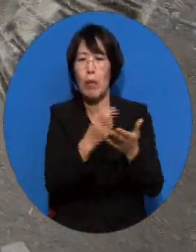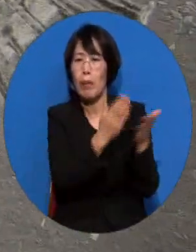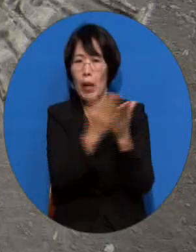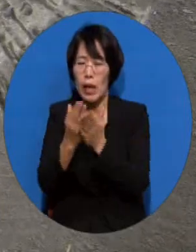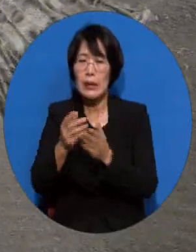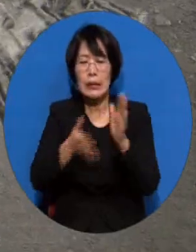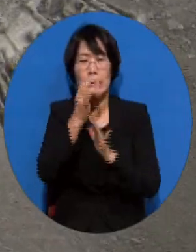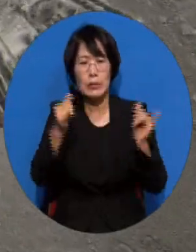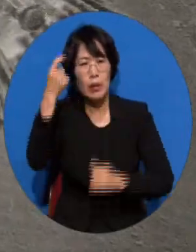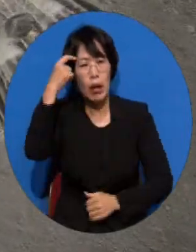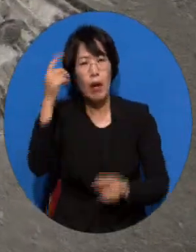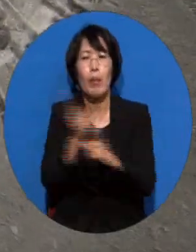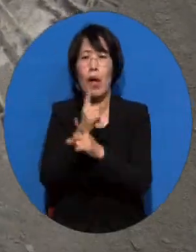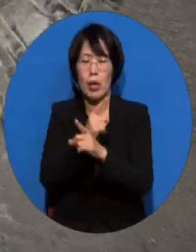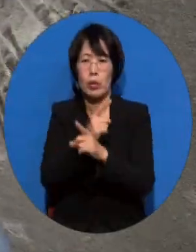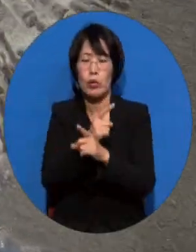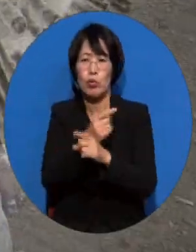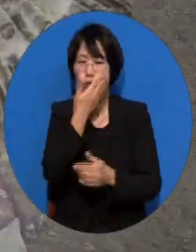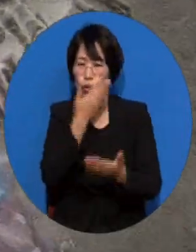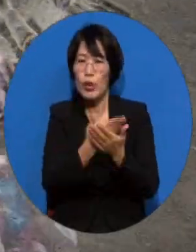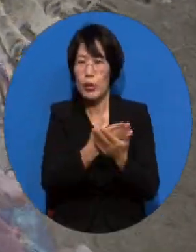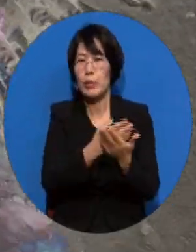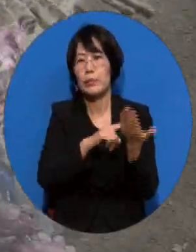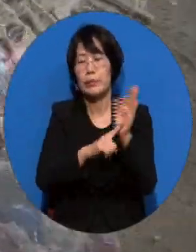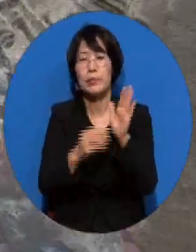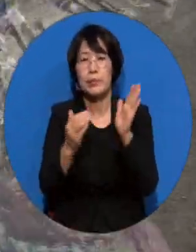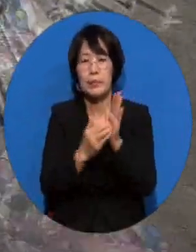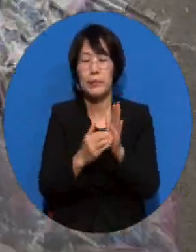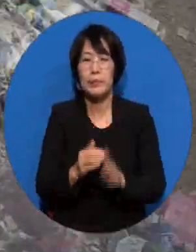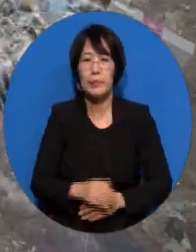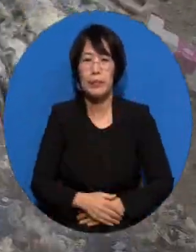시민의식 전환이 필요하다고 빅데이터는 말하고 있습니다. MBC 뉴스 이다현입니다.